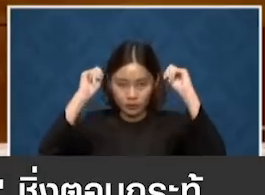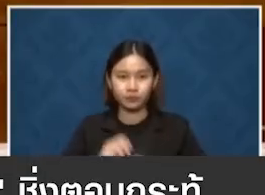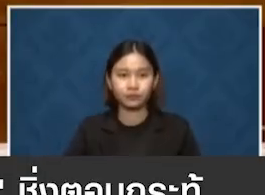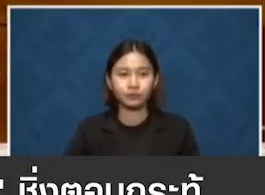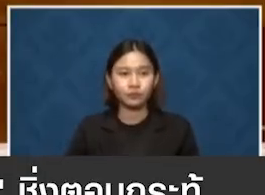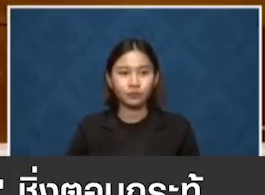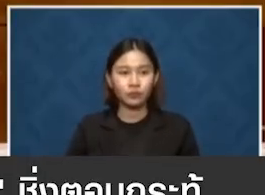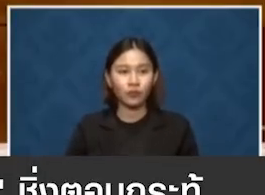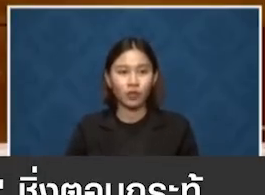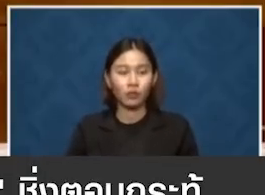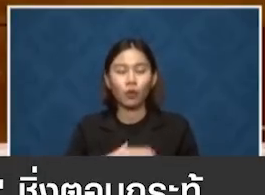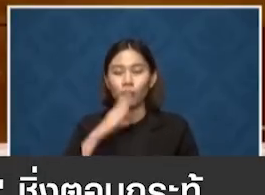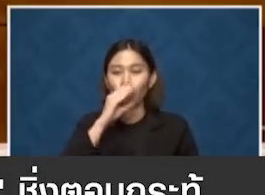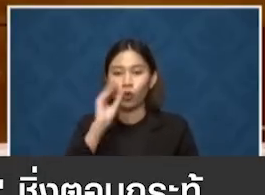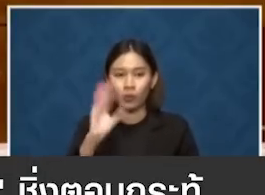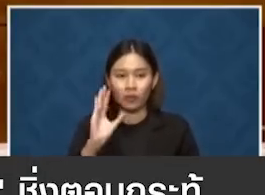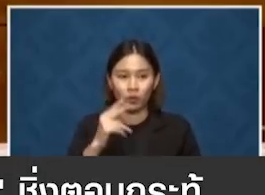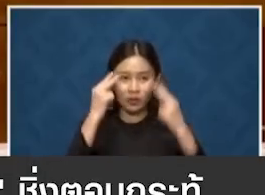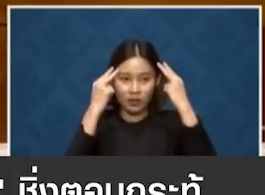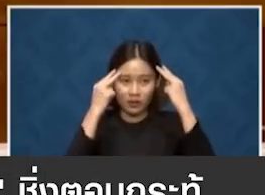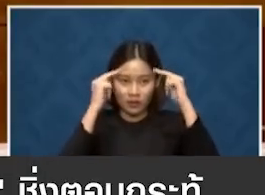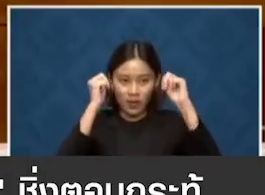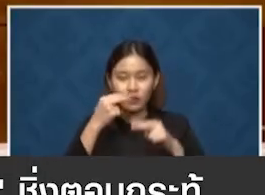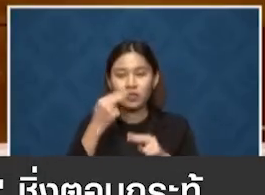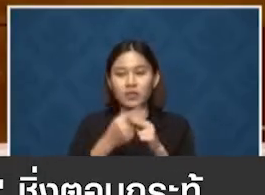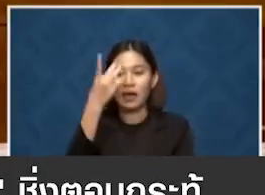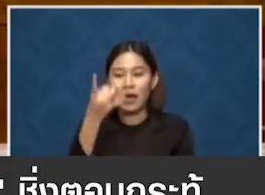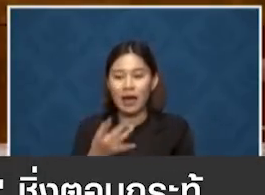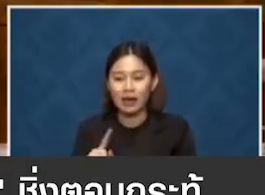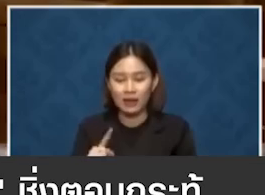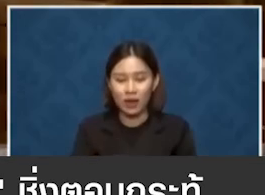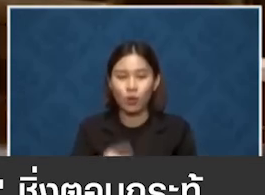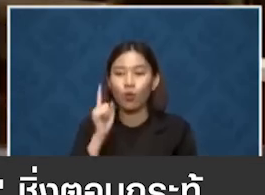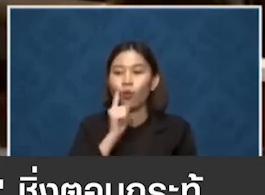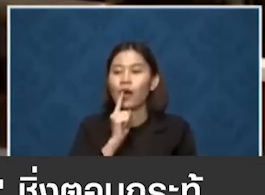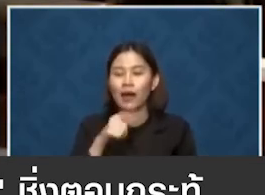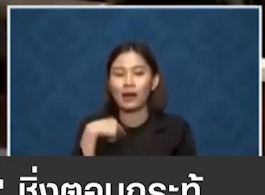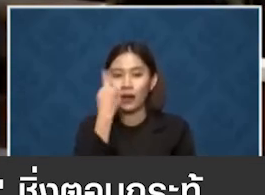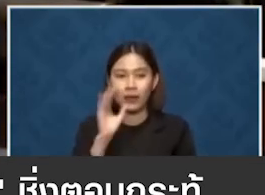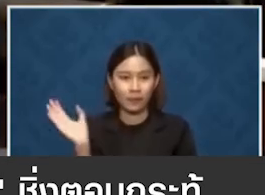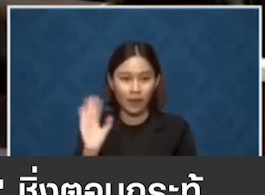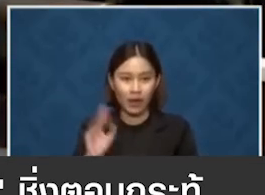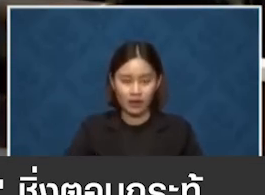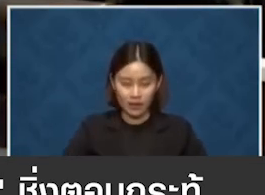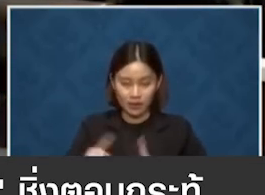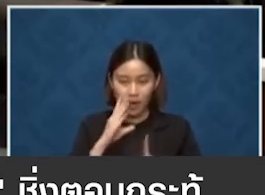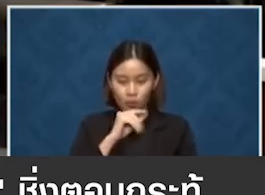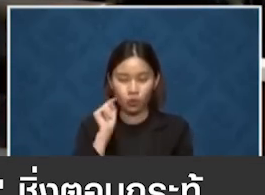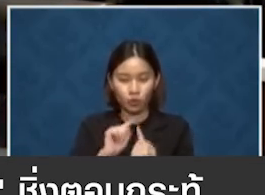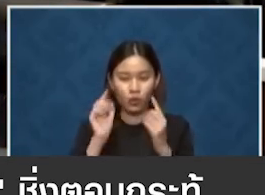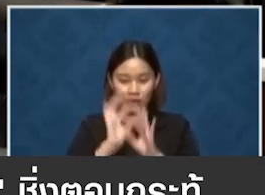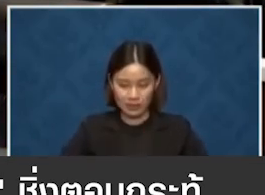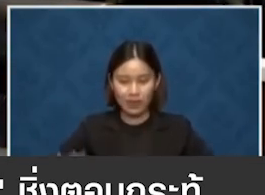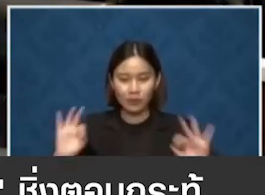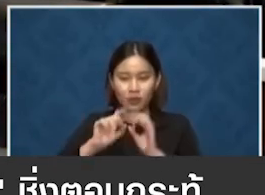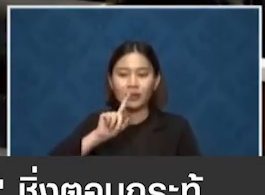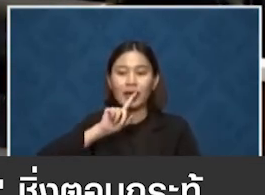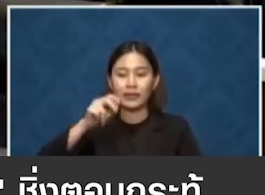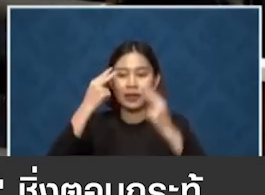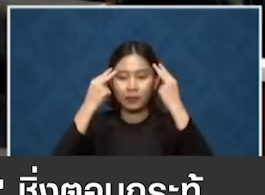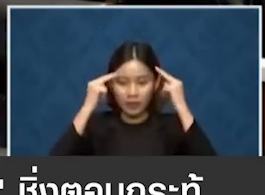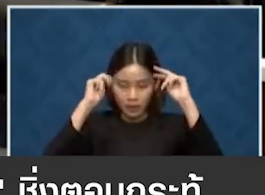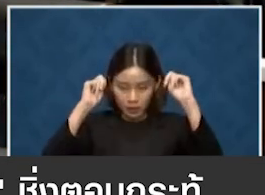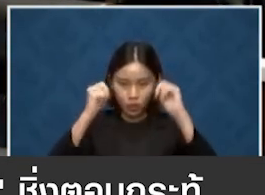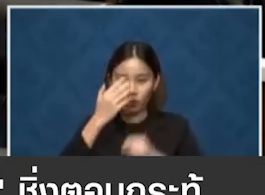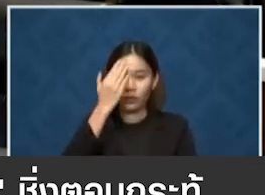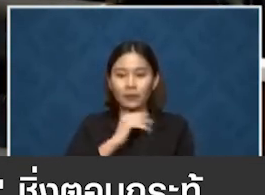นตรีผมไม่ต้องพูดหรอกครับว่าเป็นนายกรัฐมนตรีชื่อใดไม่ได้พาดพิงใครแต่พูดถึงว่าความจำเป็นที่ต้องถามนายกรัฐมน